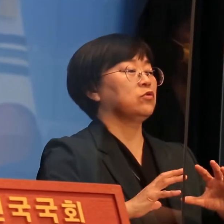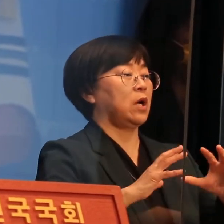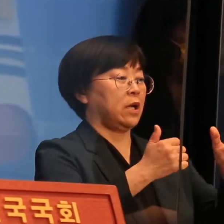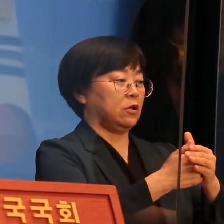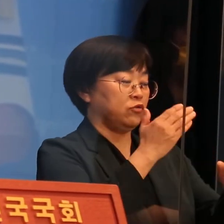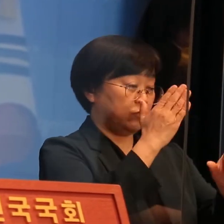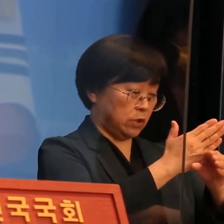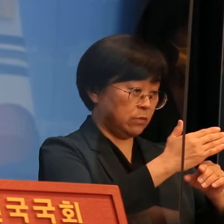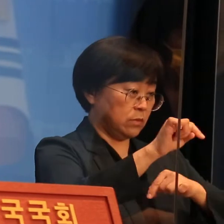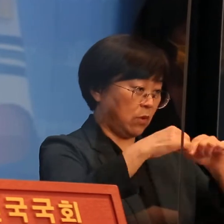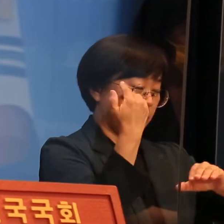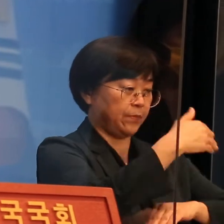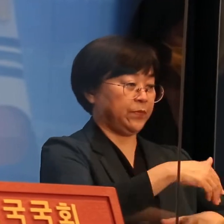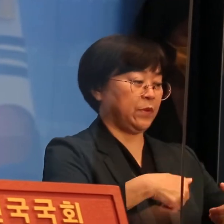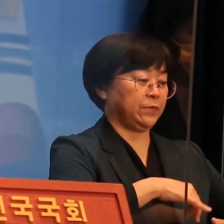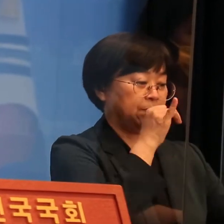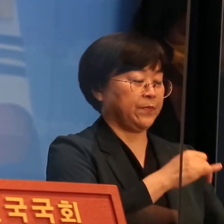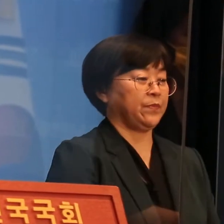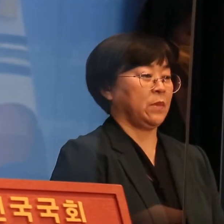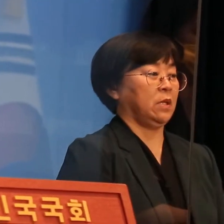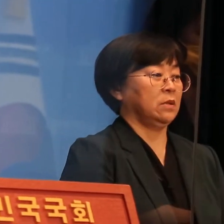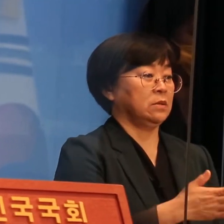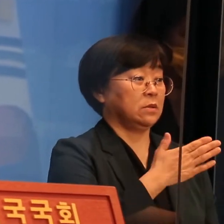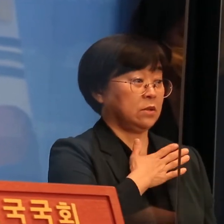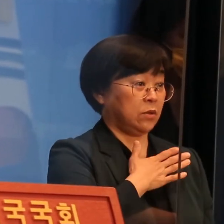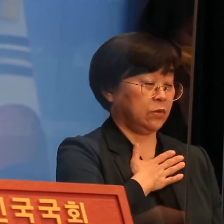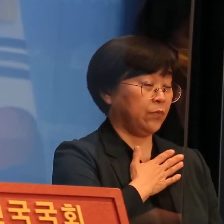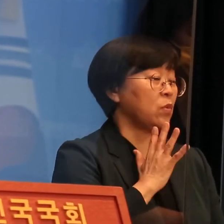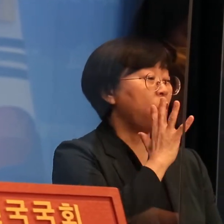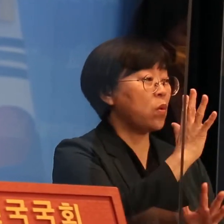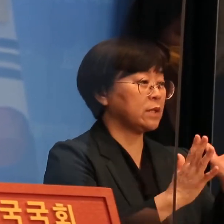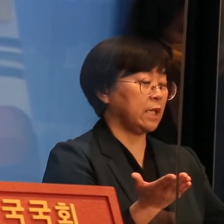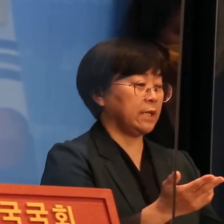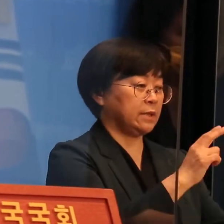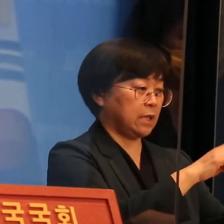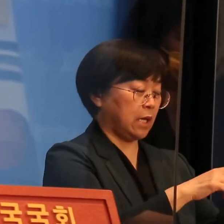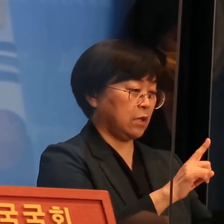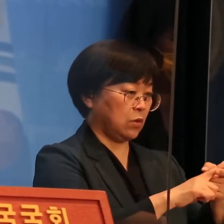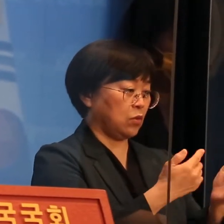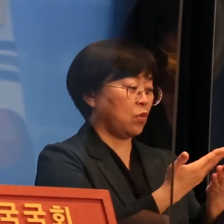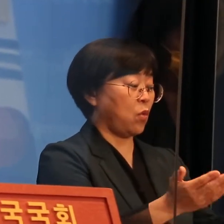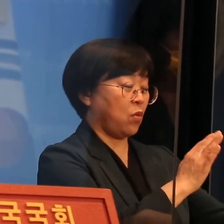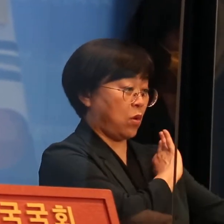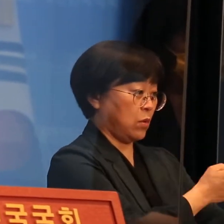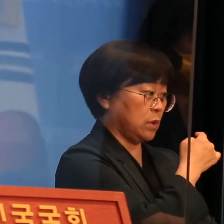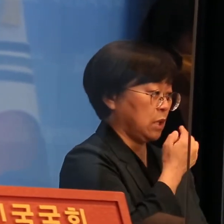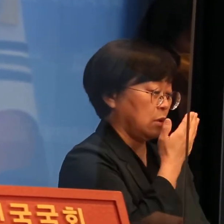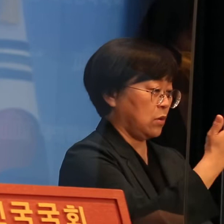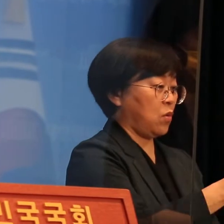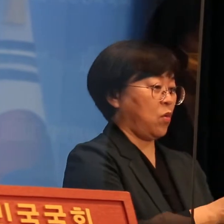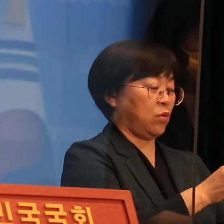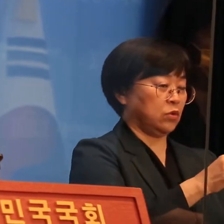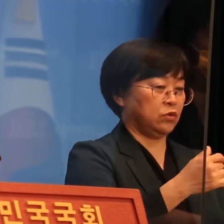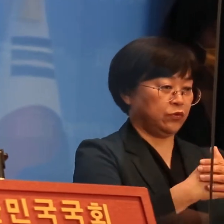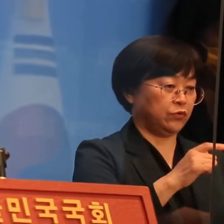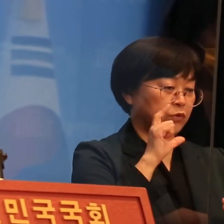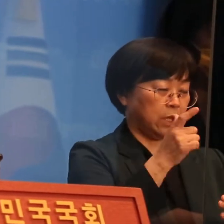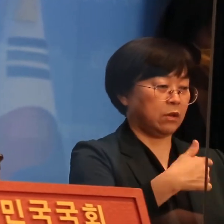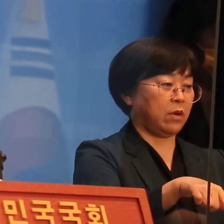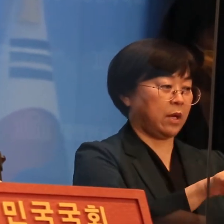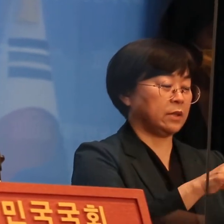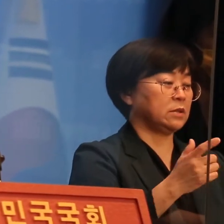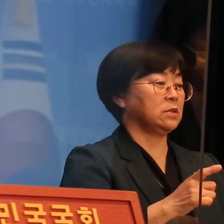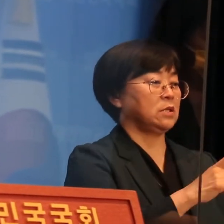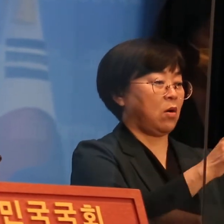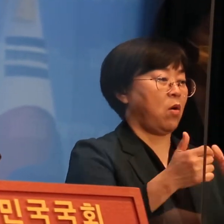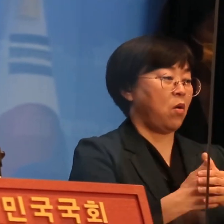전략으로 삼아야 합니다. 저는 양질의 녹색 일자리 창출로 노동권을 보장하고 고용을 유지하며 지역 공동체의